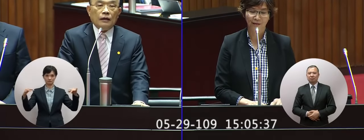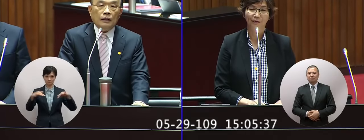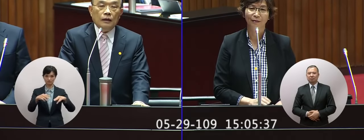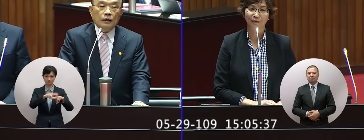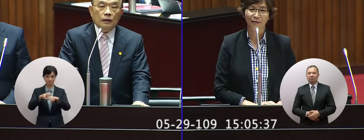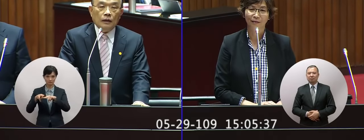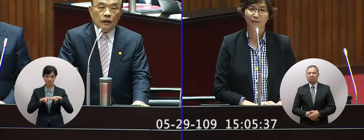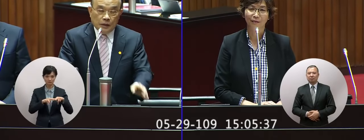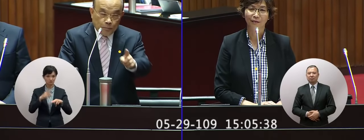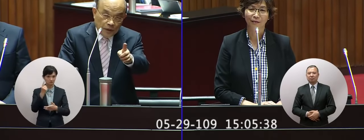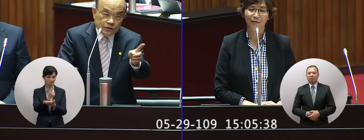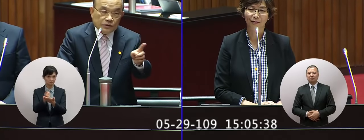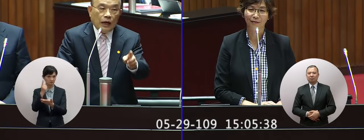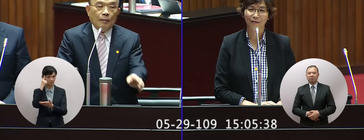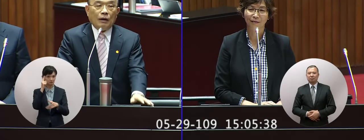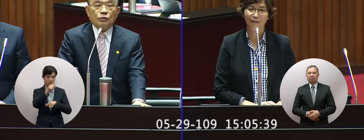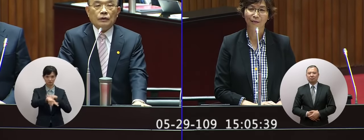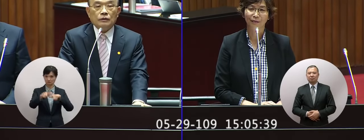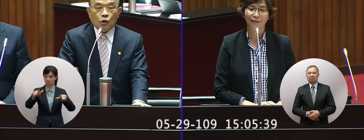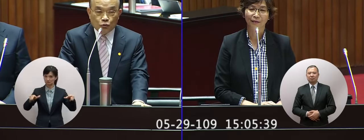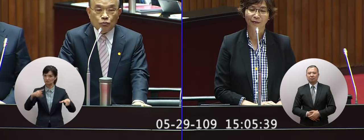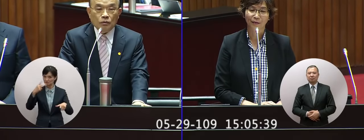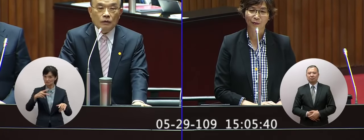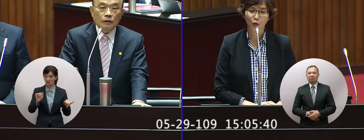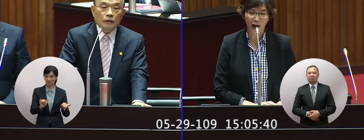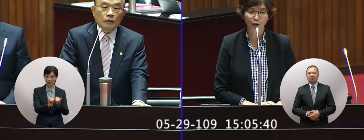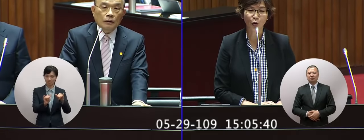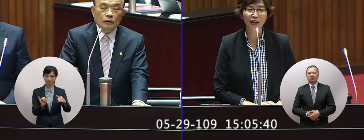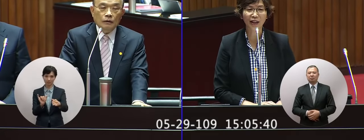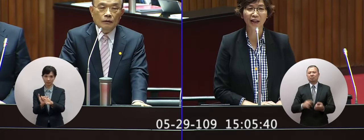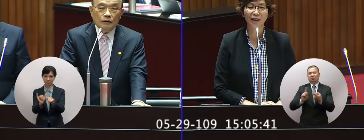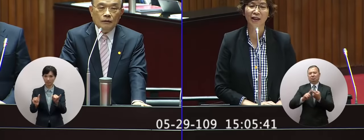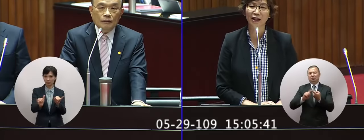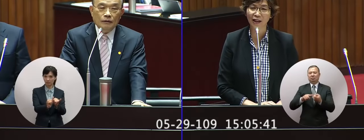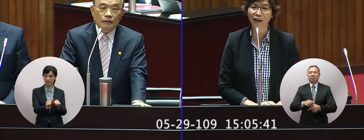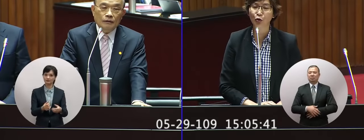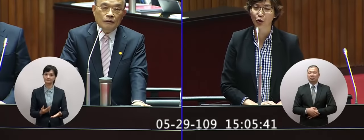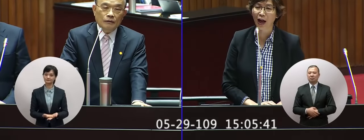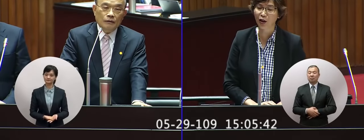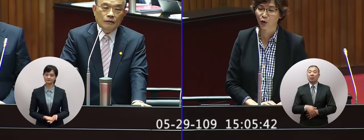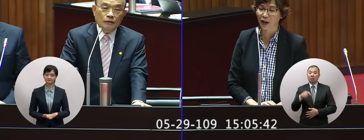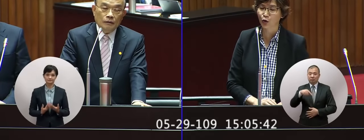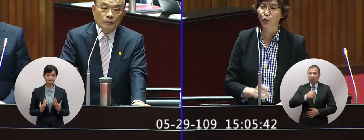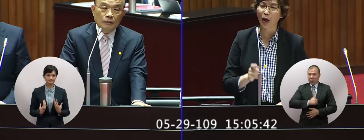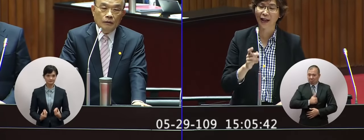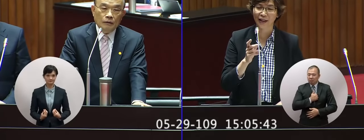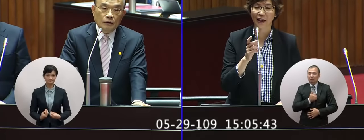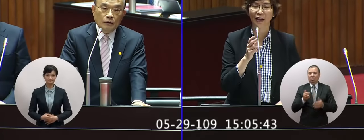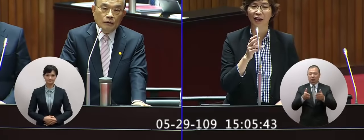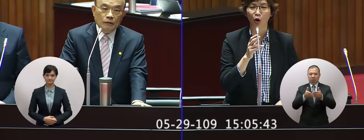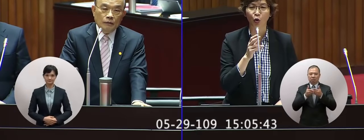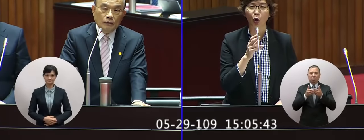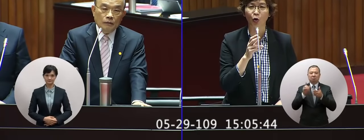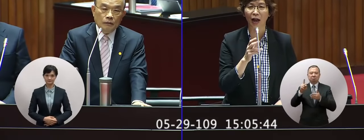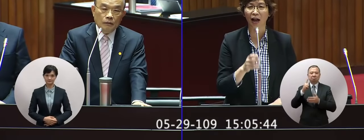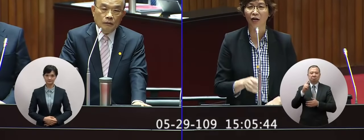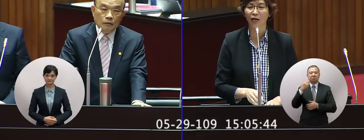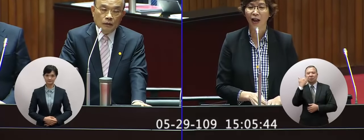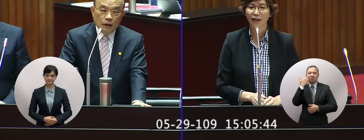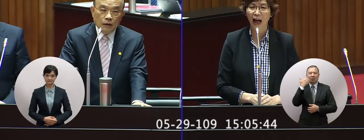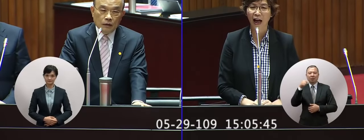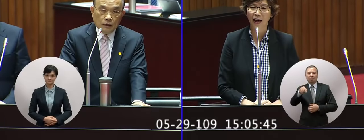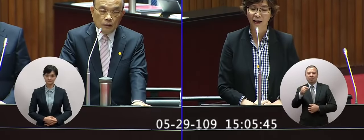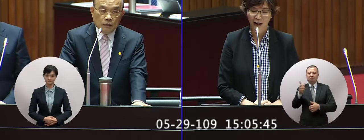不一样，而且彼此还矛盾冲突。 对，所以这个其实是需要有人出来整合沟通